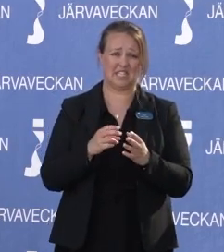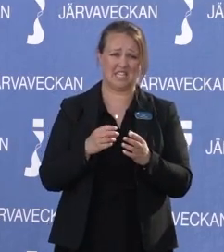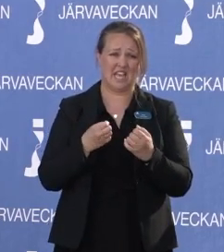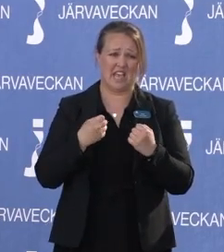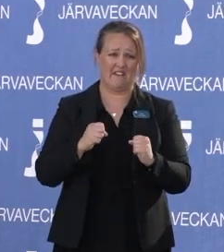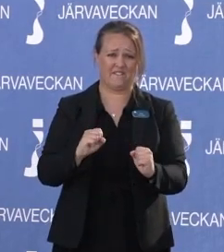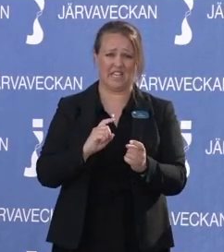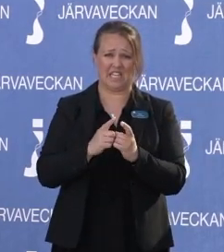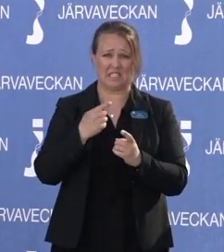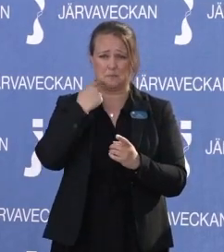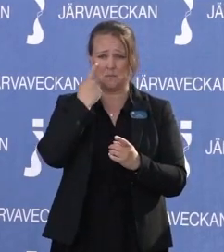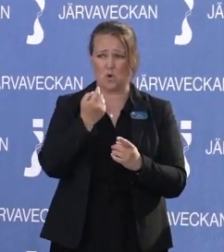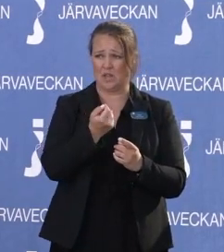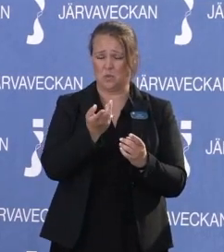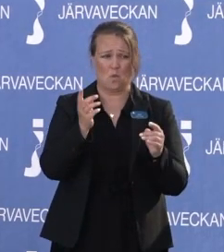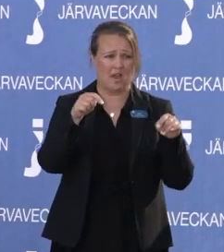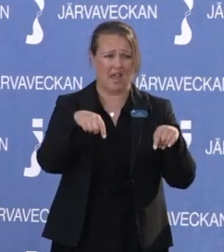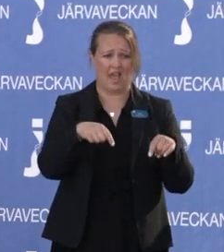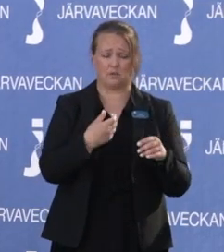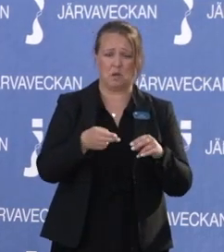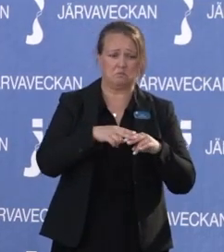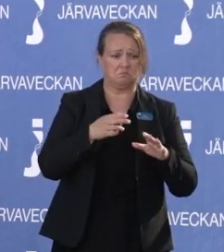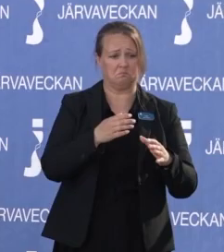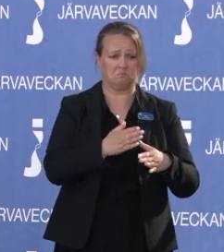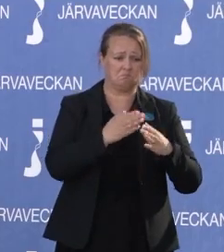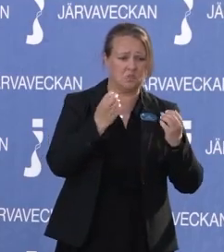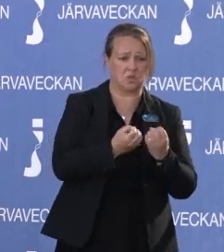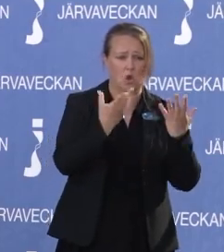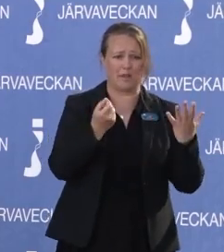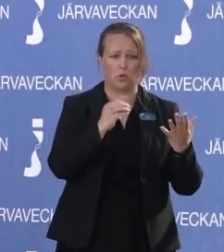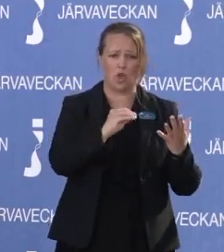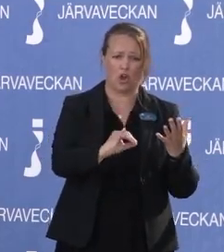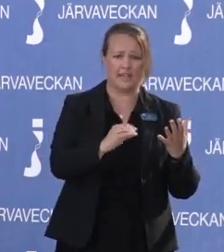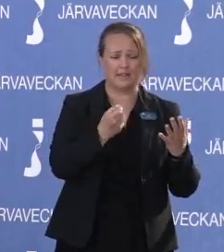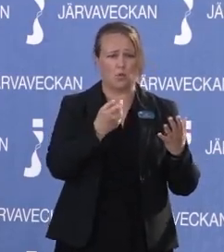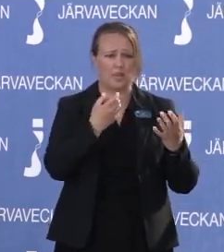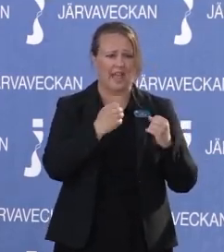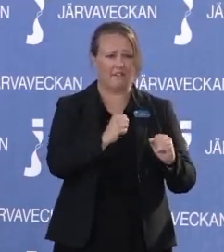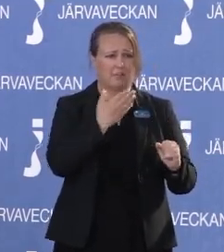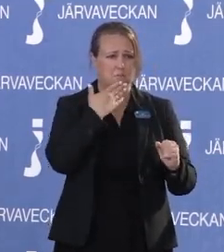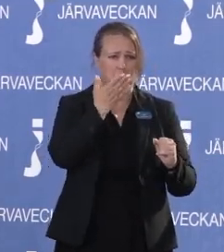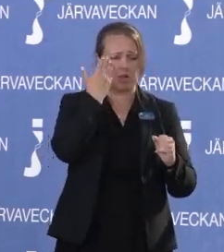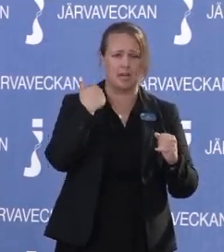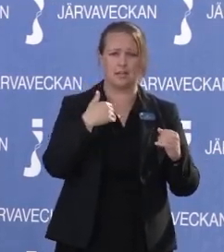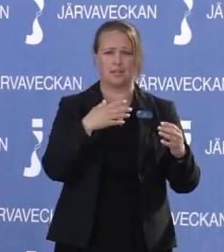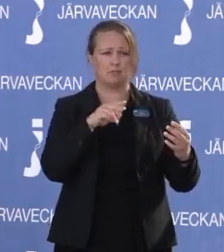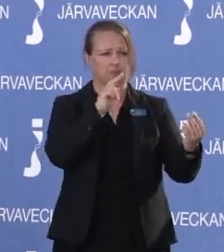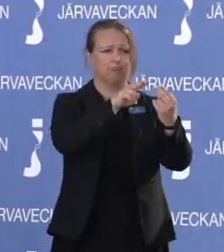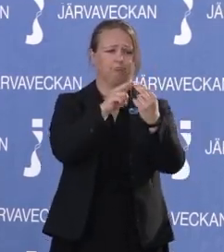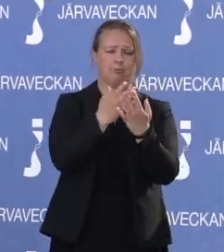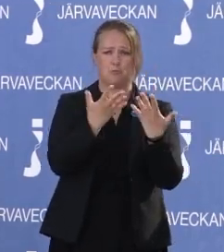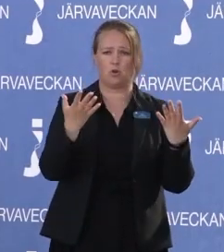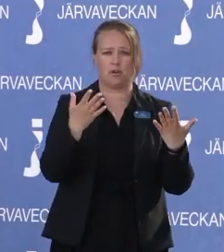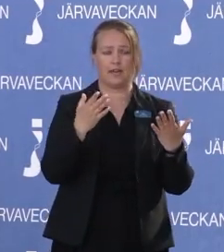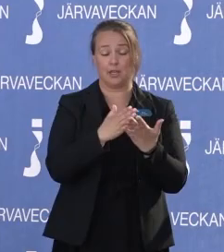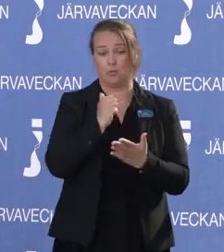som sätter sig och bygger någonting med hjälp av AI, billigt, effektivt, når ut till många genom att använda sig av ny teknik. Och det behöver inte